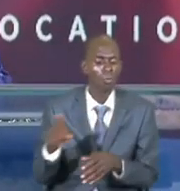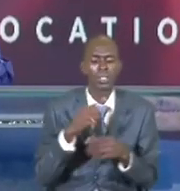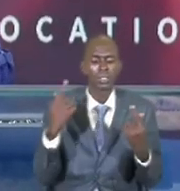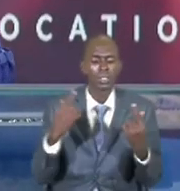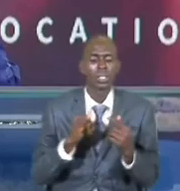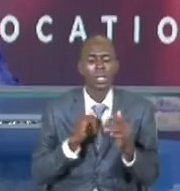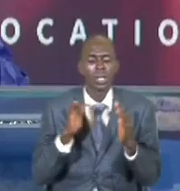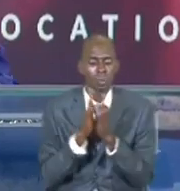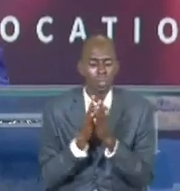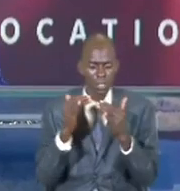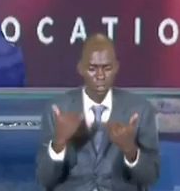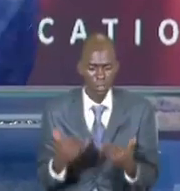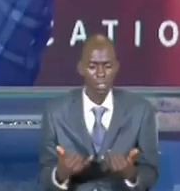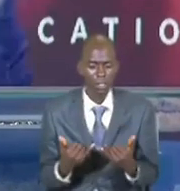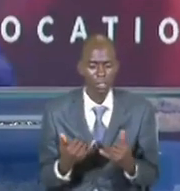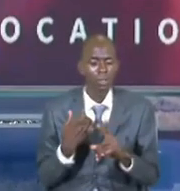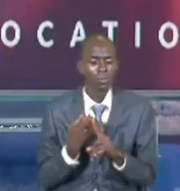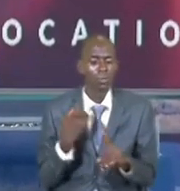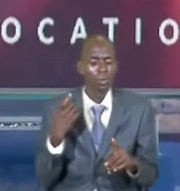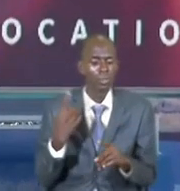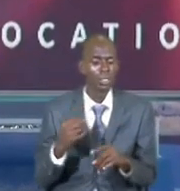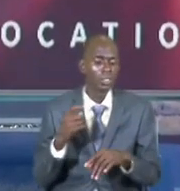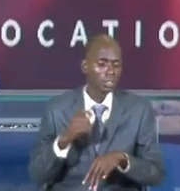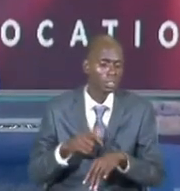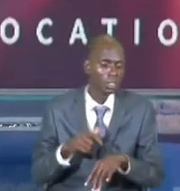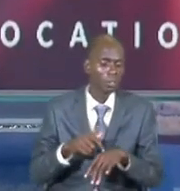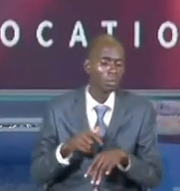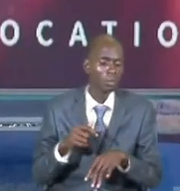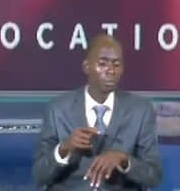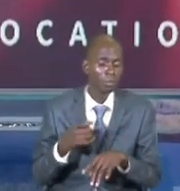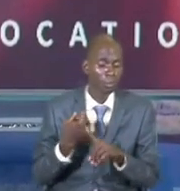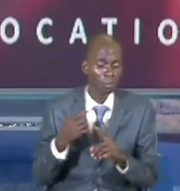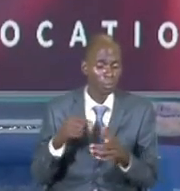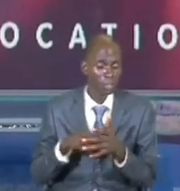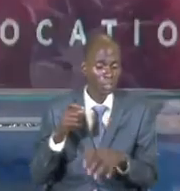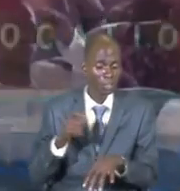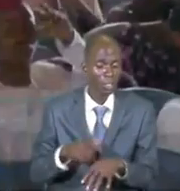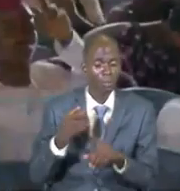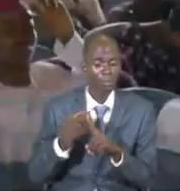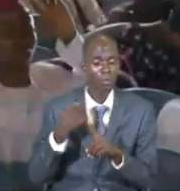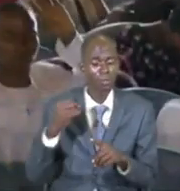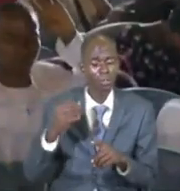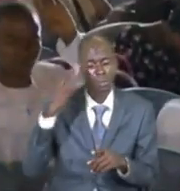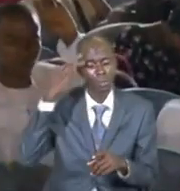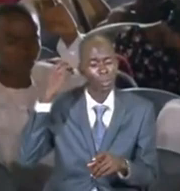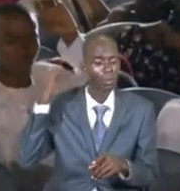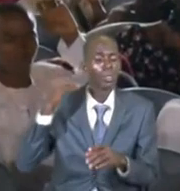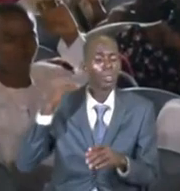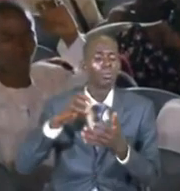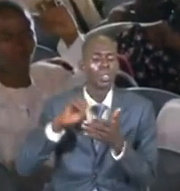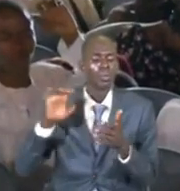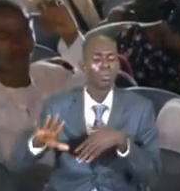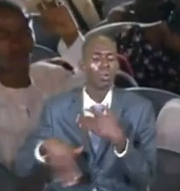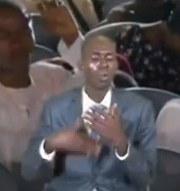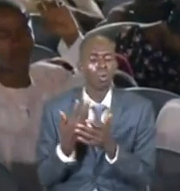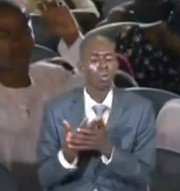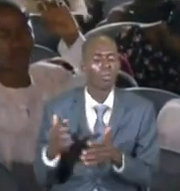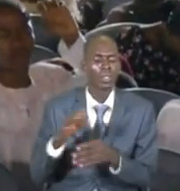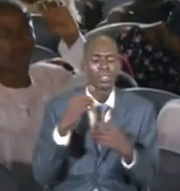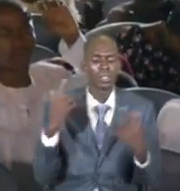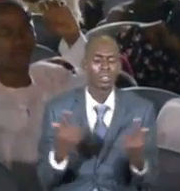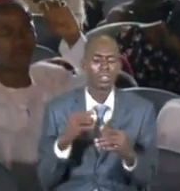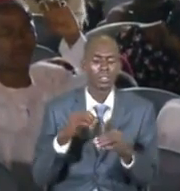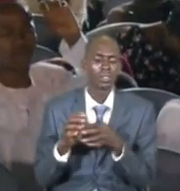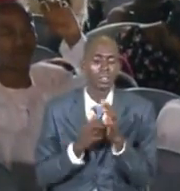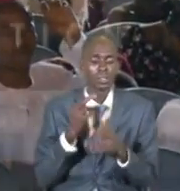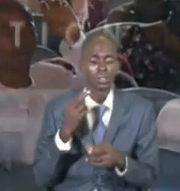na echiche ha na ncheta ha bụ ihichapụ onye ọbụla bụ mmehie ha n'aha Jizọs. Ana m ekpe na ịdị mma